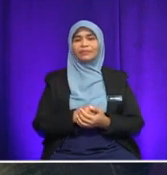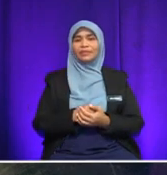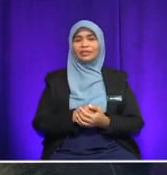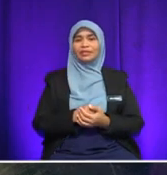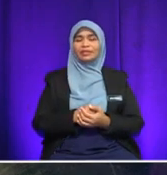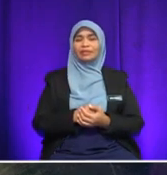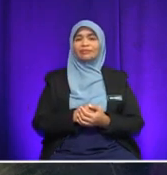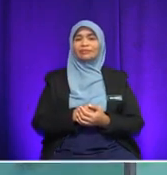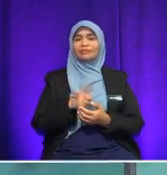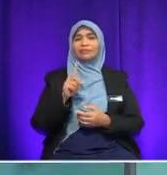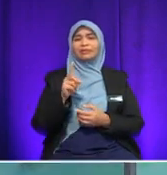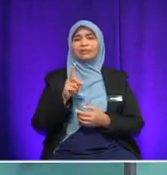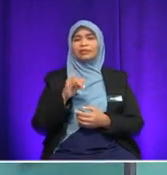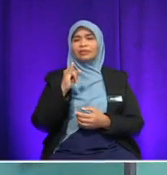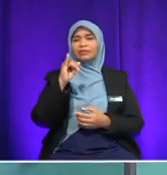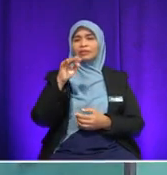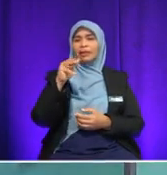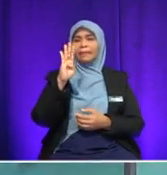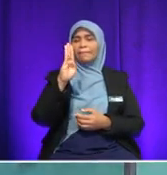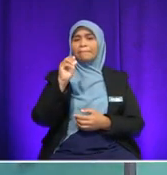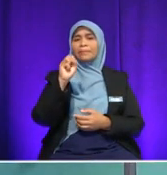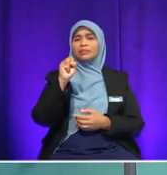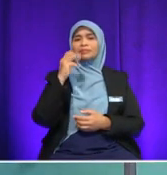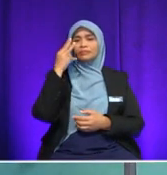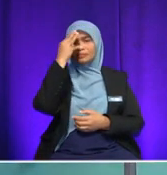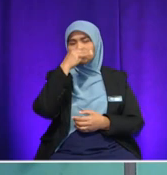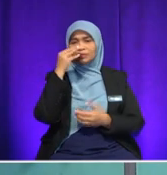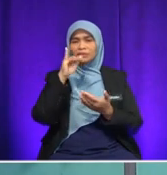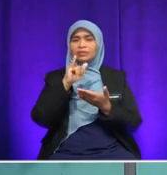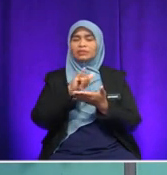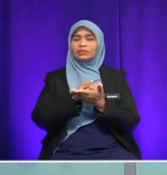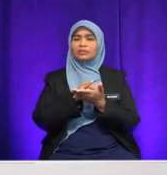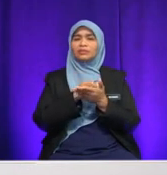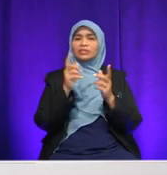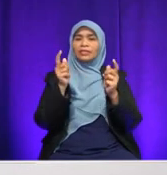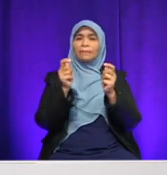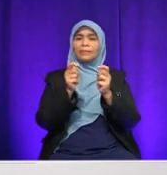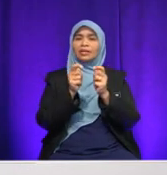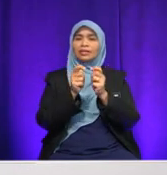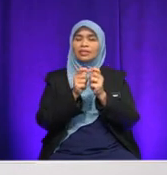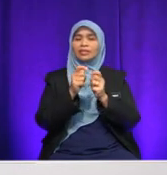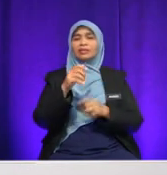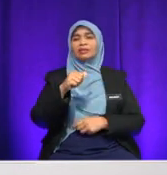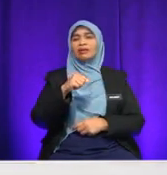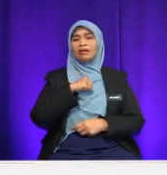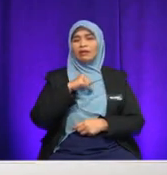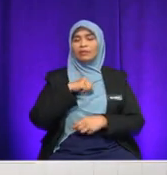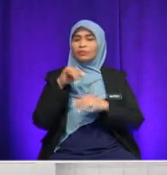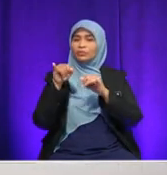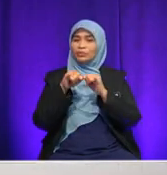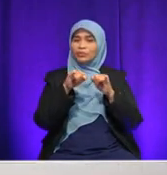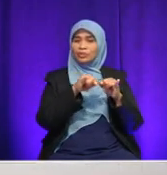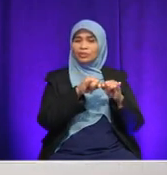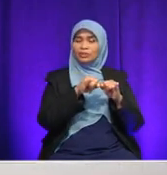kat sini di manakah imbas mukanya? Okey. Seperti aku juga. Dia meramalkan